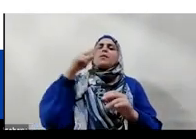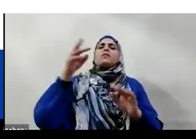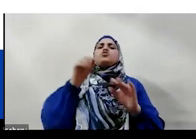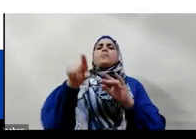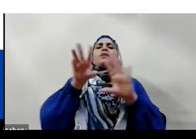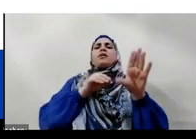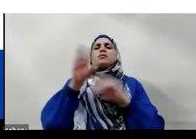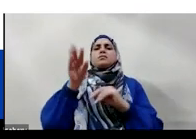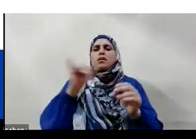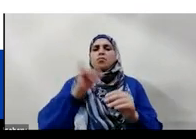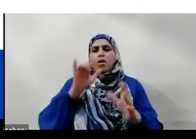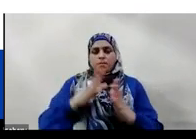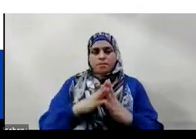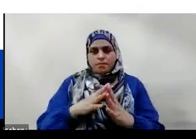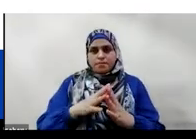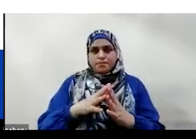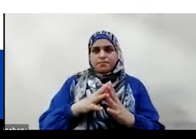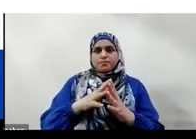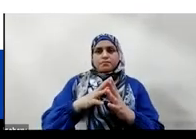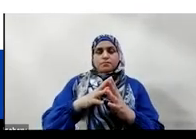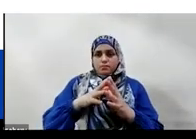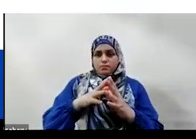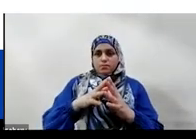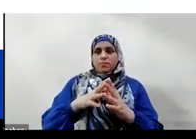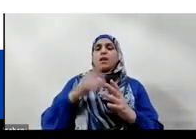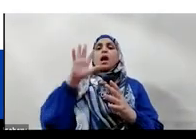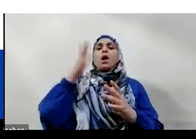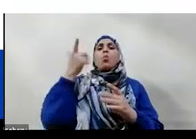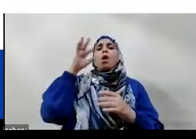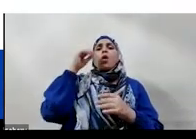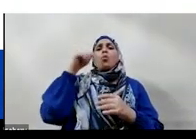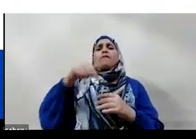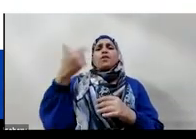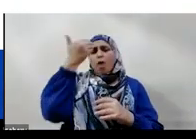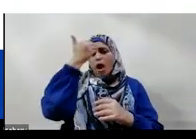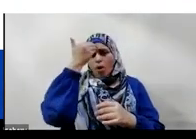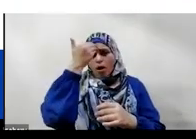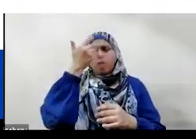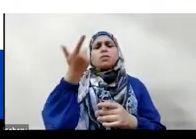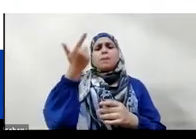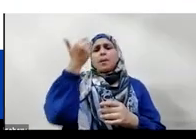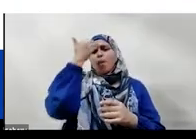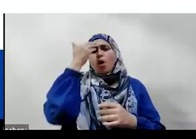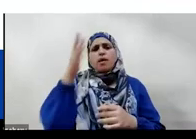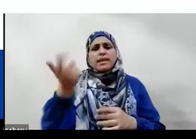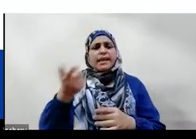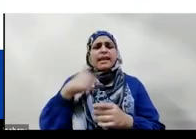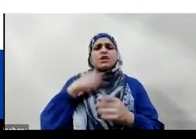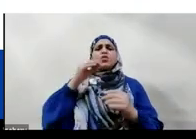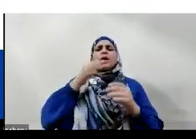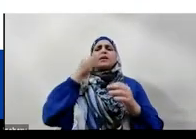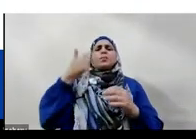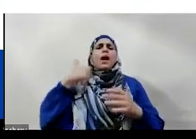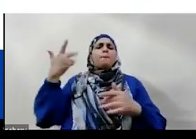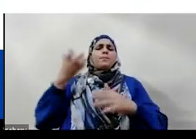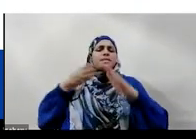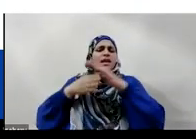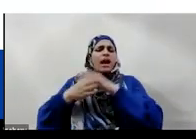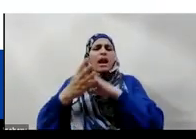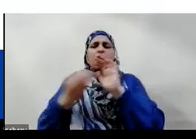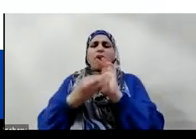factor معين اثر على المشوار التعليمي والمهني بتاع حضرتك والتطور التعليمي والمهني بتاع حضرتك بتذكره